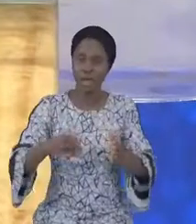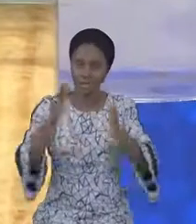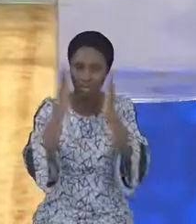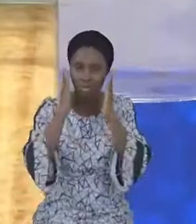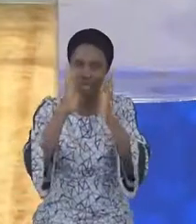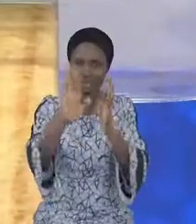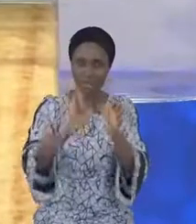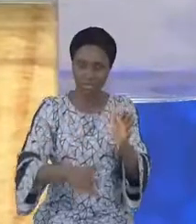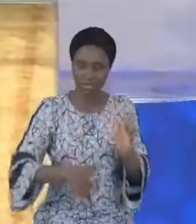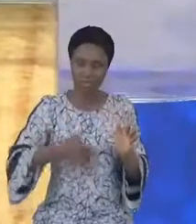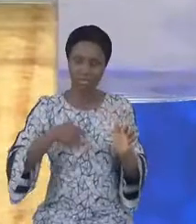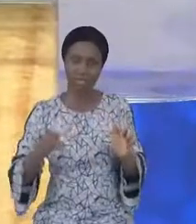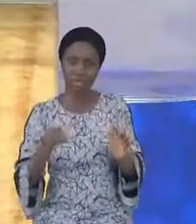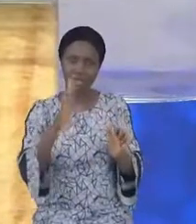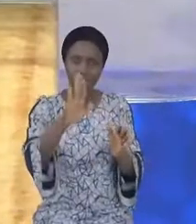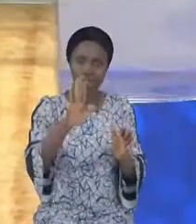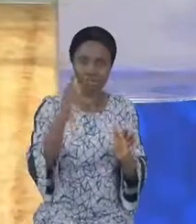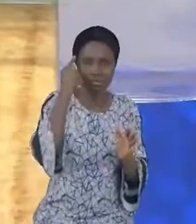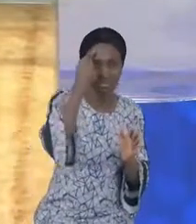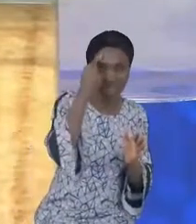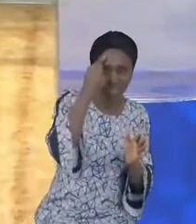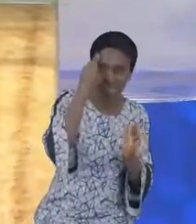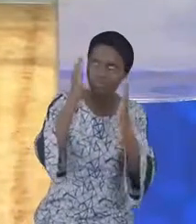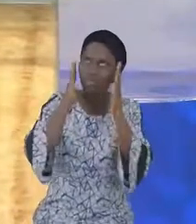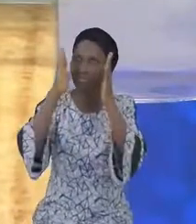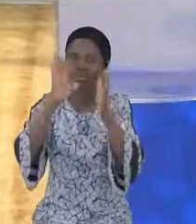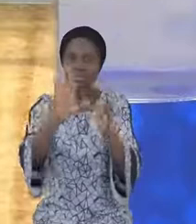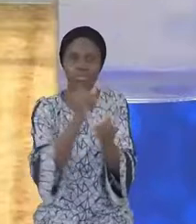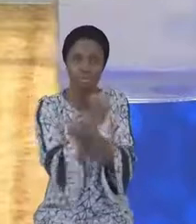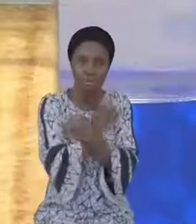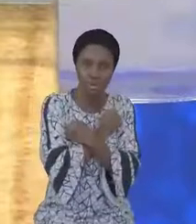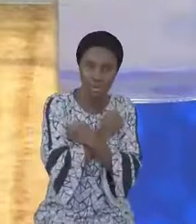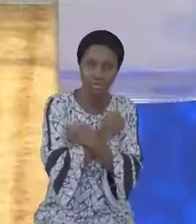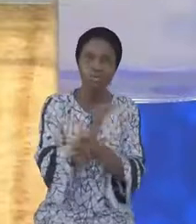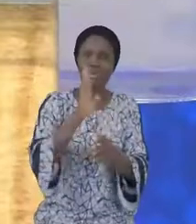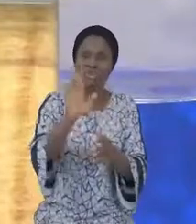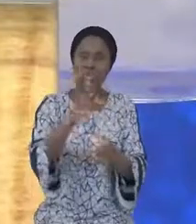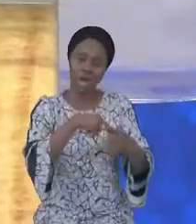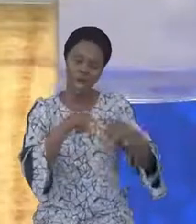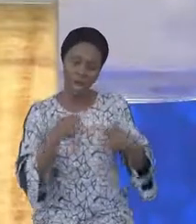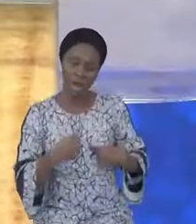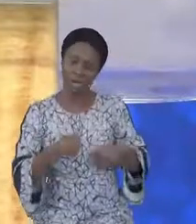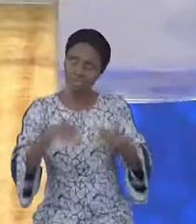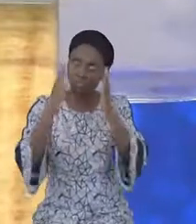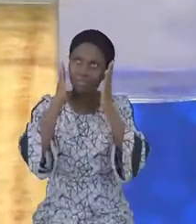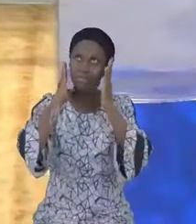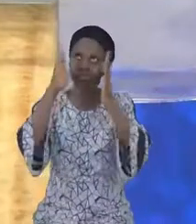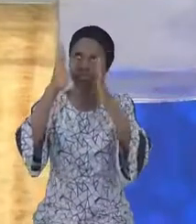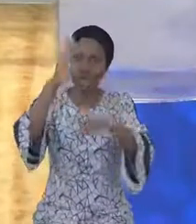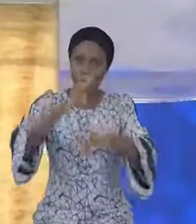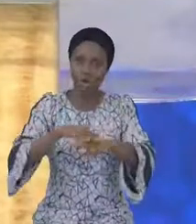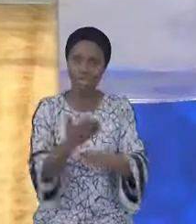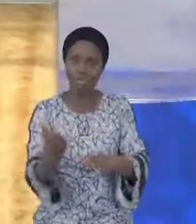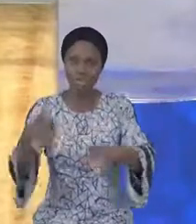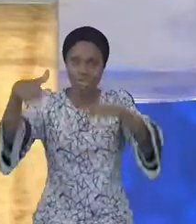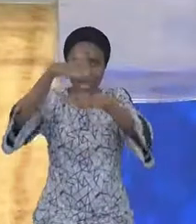Affectionnez-vous votre concentration, votre amour, votre cœur. Affectionnez-vous aux